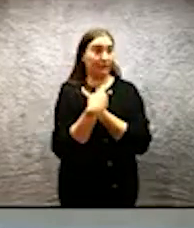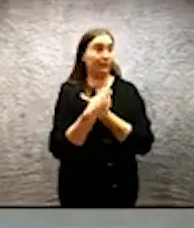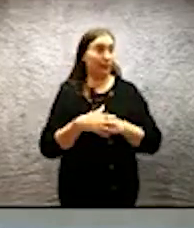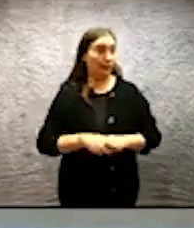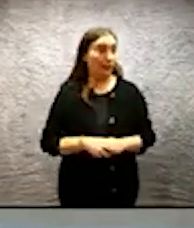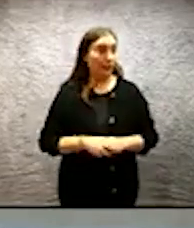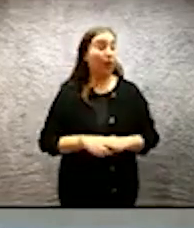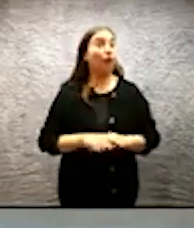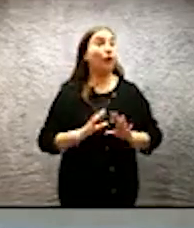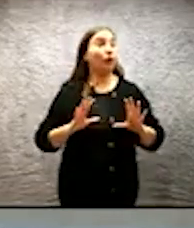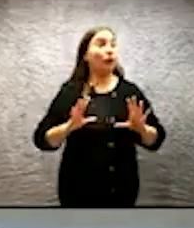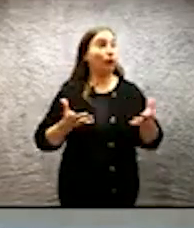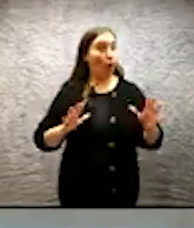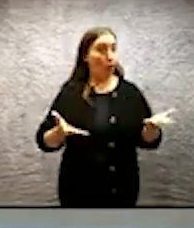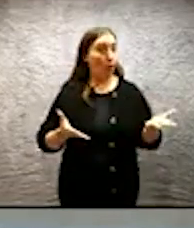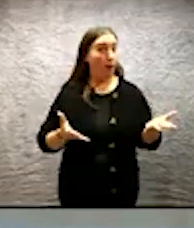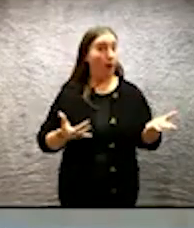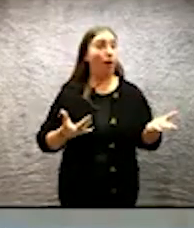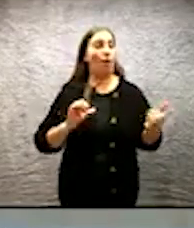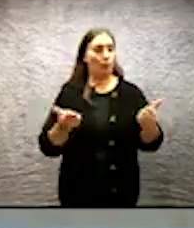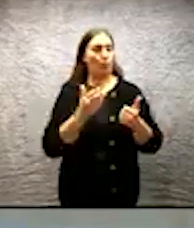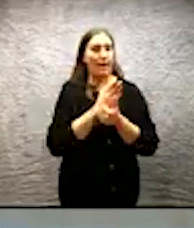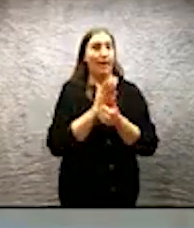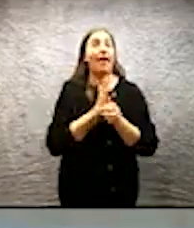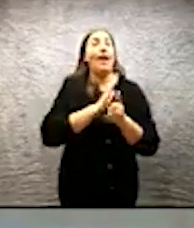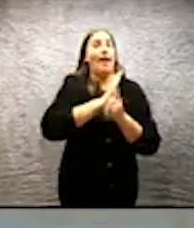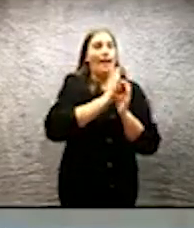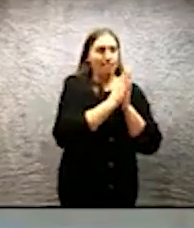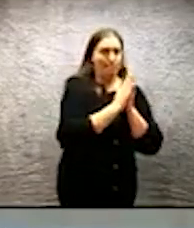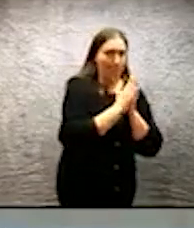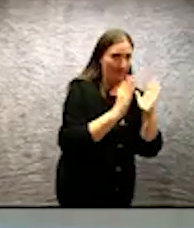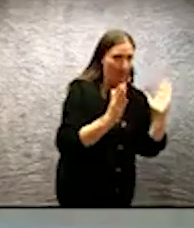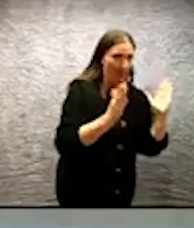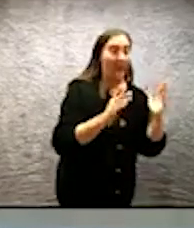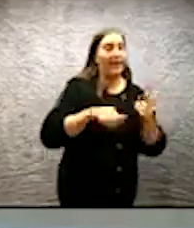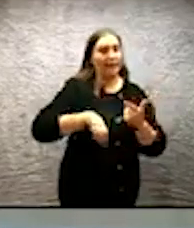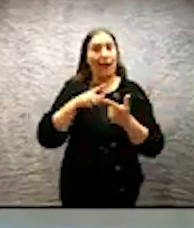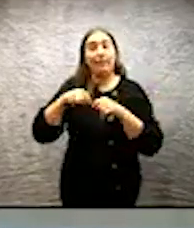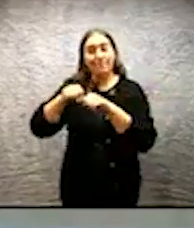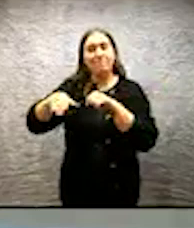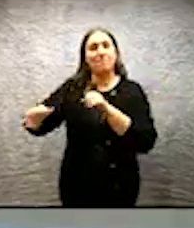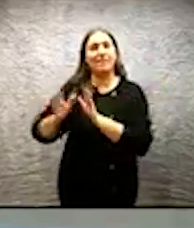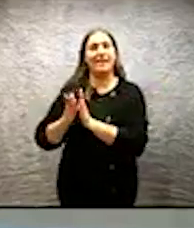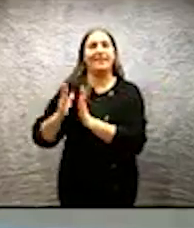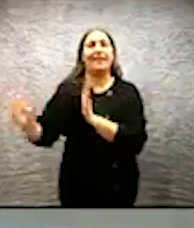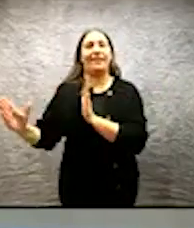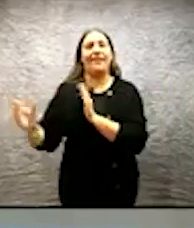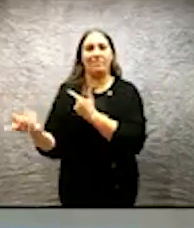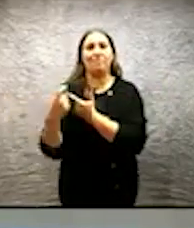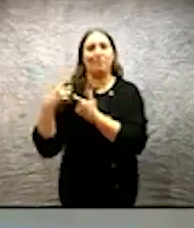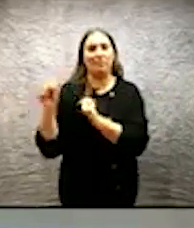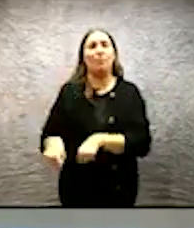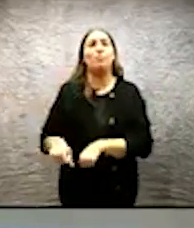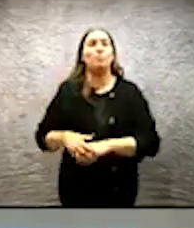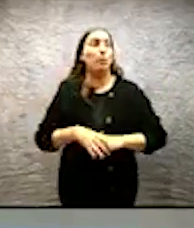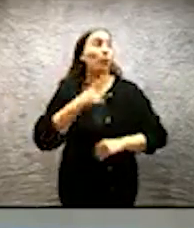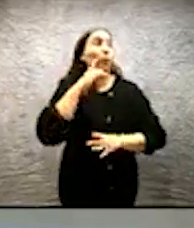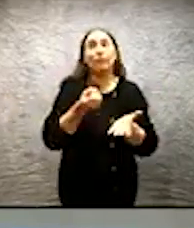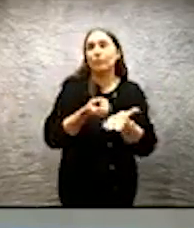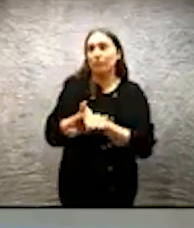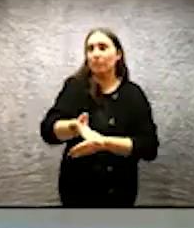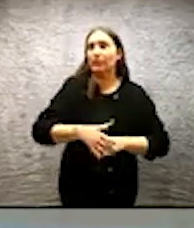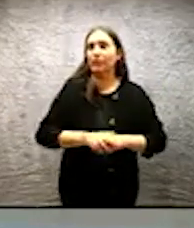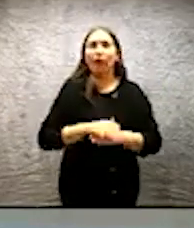médiathèque, il faut être adhérent à la bibliothèque. Donc je passe le message ici. N'hésitez pas, c'est un endroit